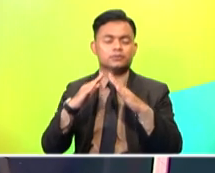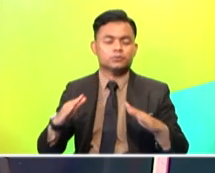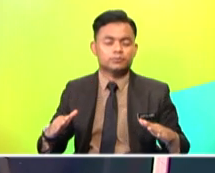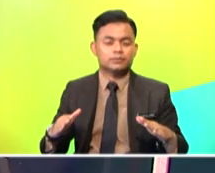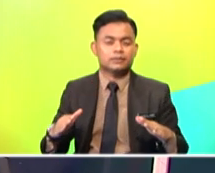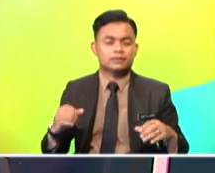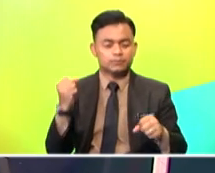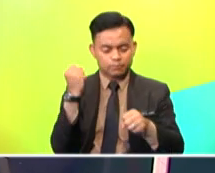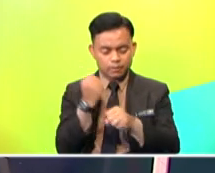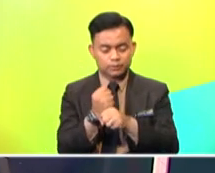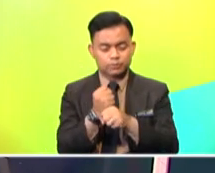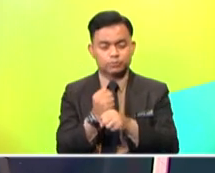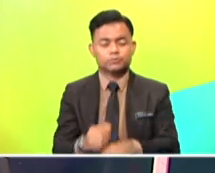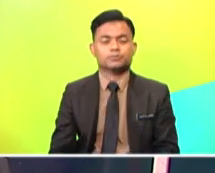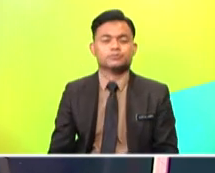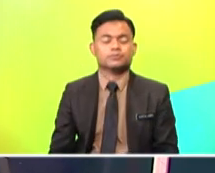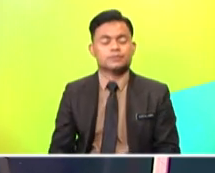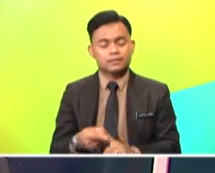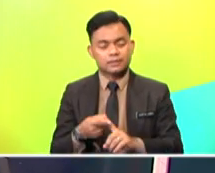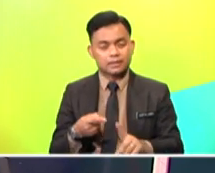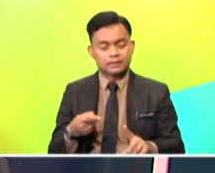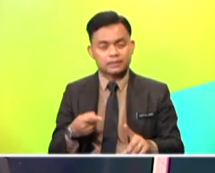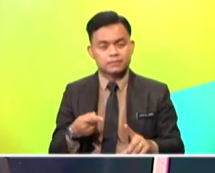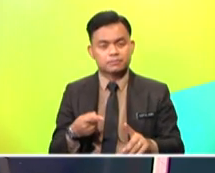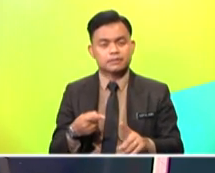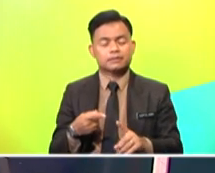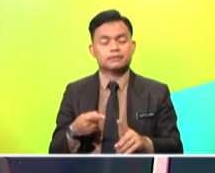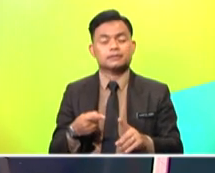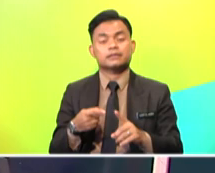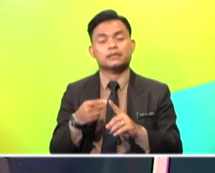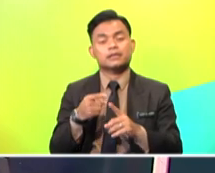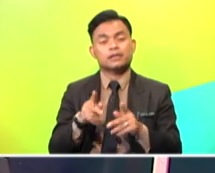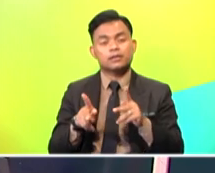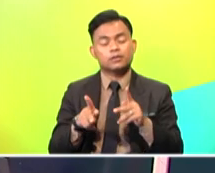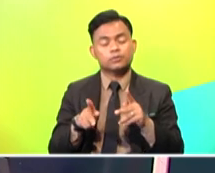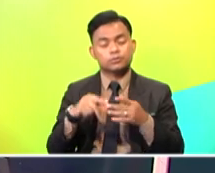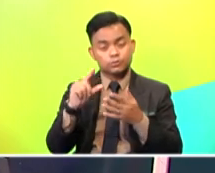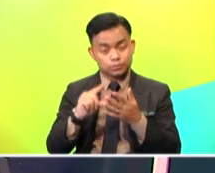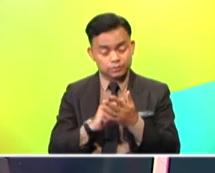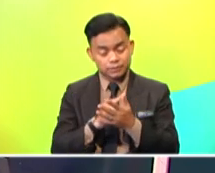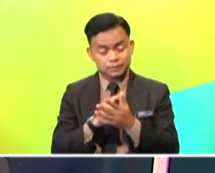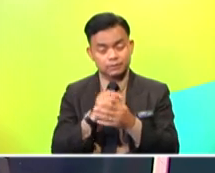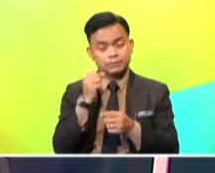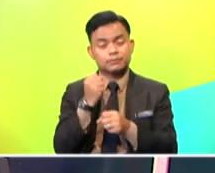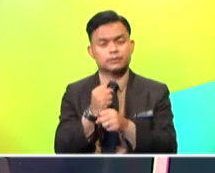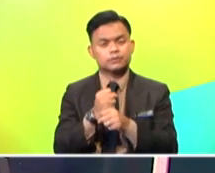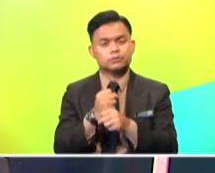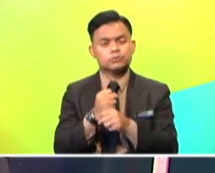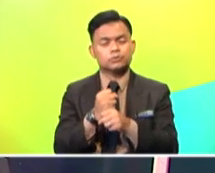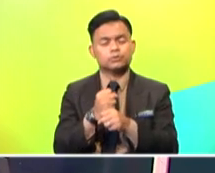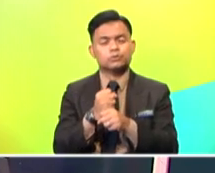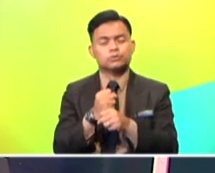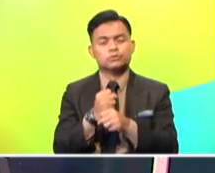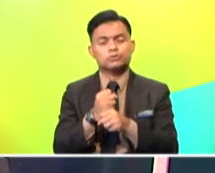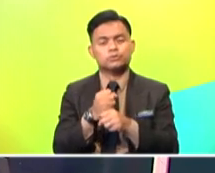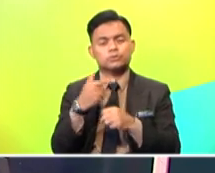dari segi kekukuhan dia. Lagi bagus kalau daripada rumah, kalau kita buat daripada batu. Betul tak? Betul Cikgu. Lagi